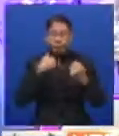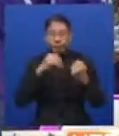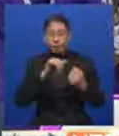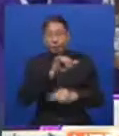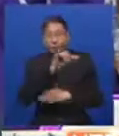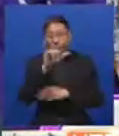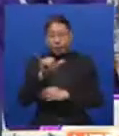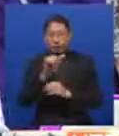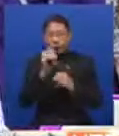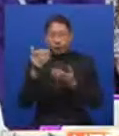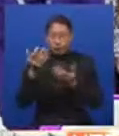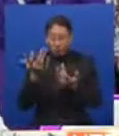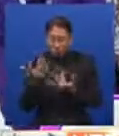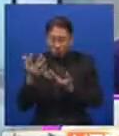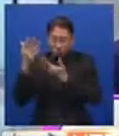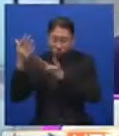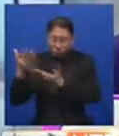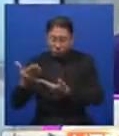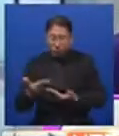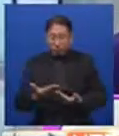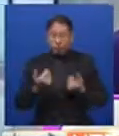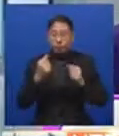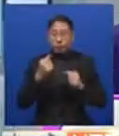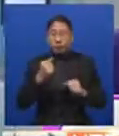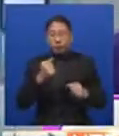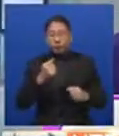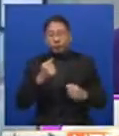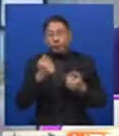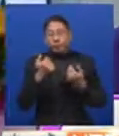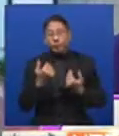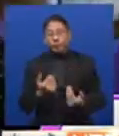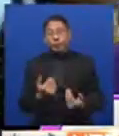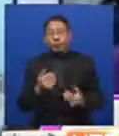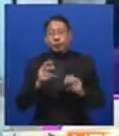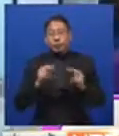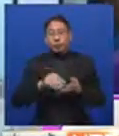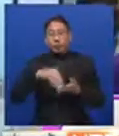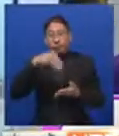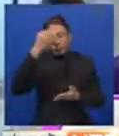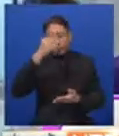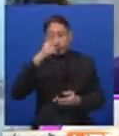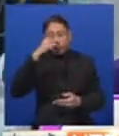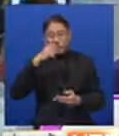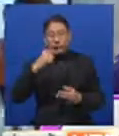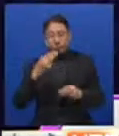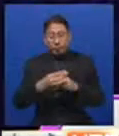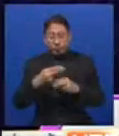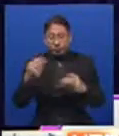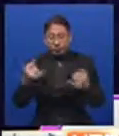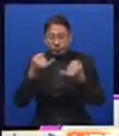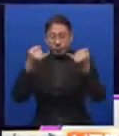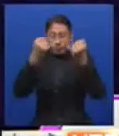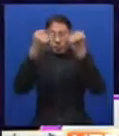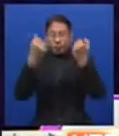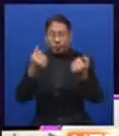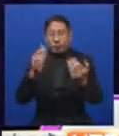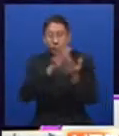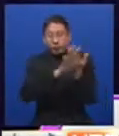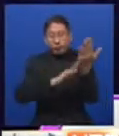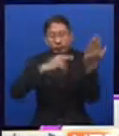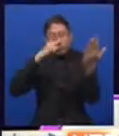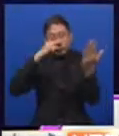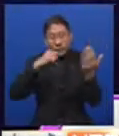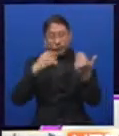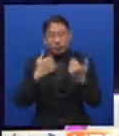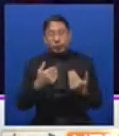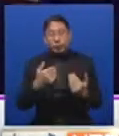ที่เกี่ยวข้องไปรอต้อนรับพร้อมกับแสดงความยินดีที่ทีมนักเรียนไทยสร้างชื่อเสียงให้กับประเทศครั้งนี้สำหรับทีม